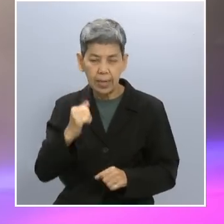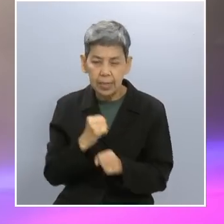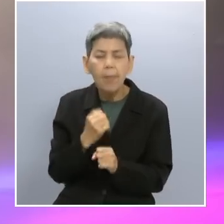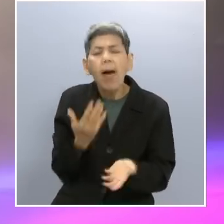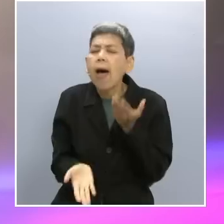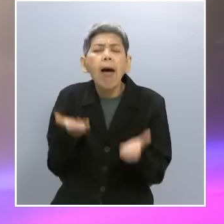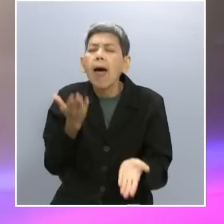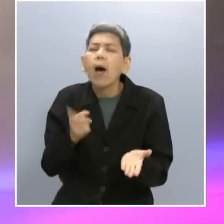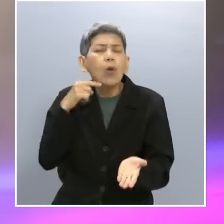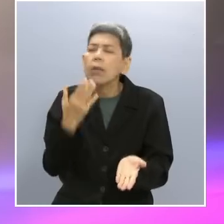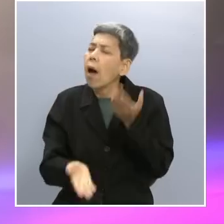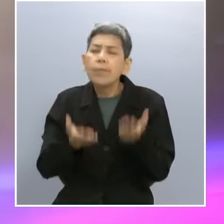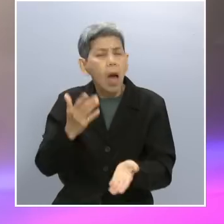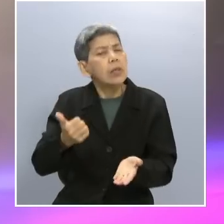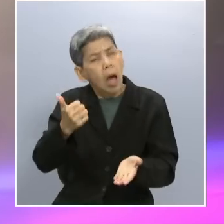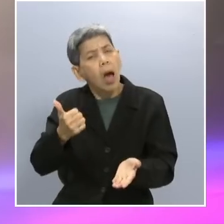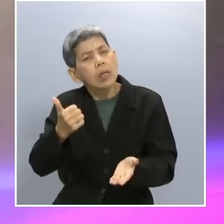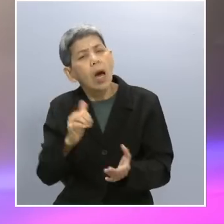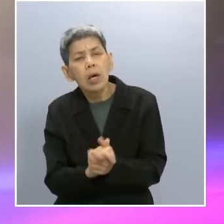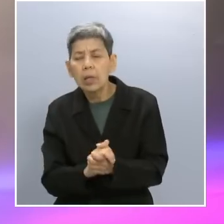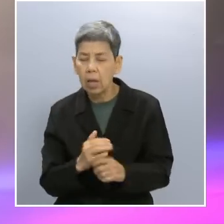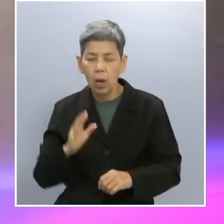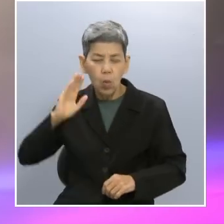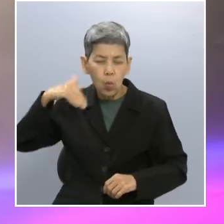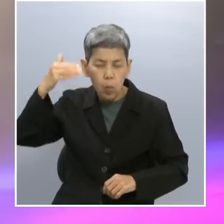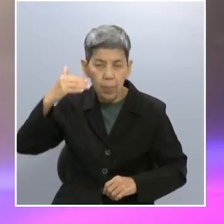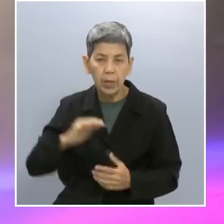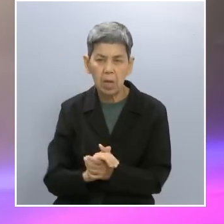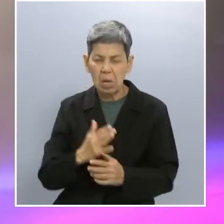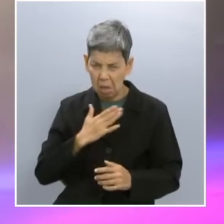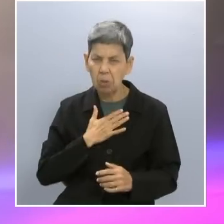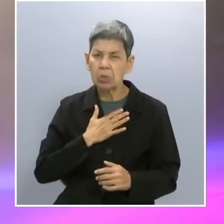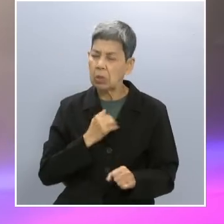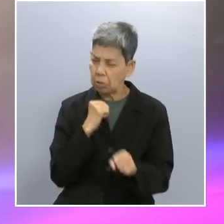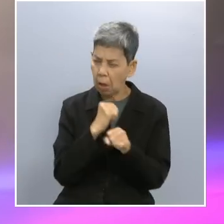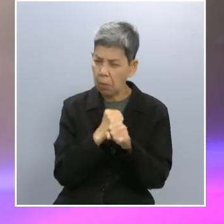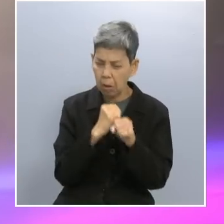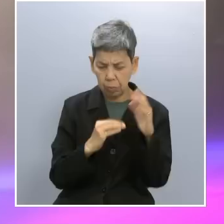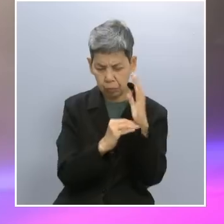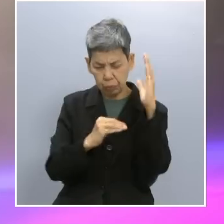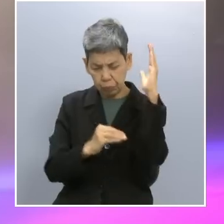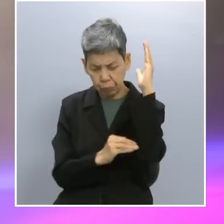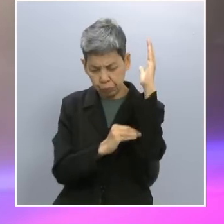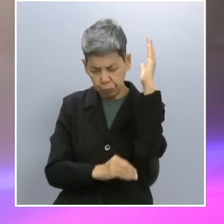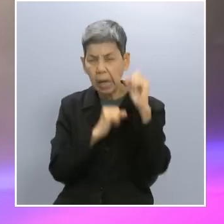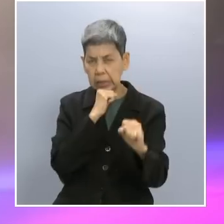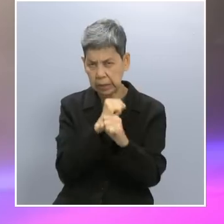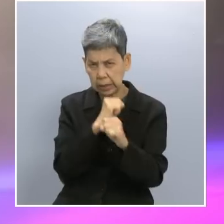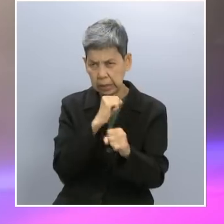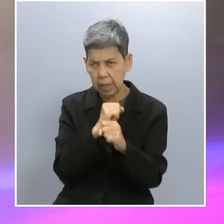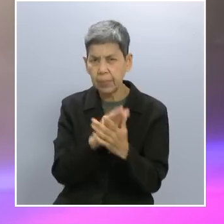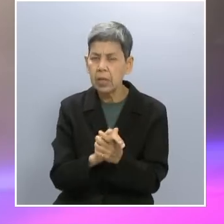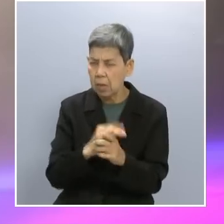เอทุกอย่างเลยจากนั้นจะกบนี่ก็บอกว่าต้องเดินทางไปทำงานที่ 3จังหวัดชายแดนภาคใต้สัก